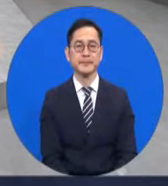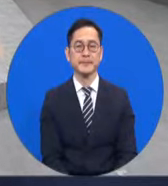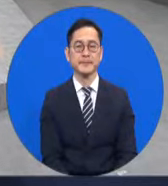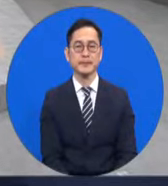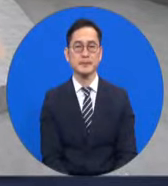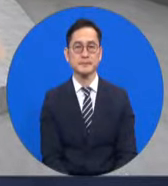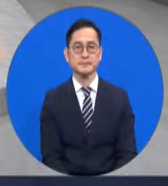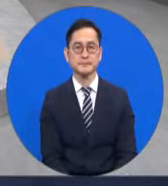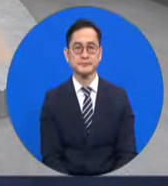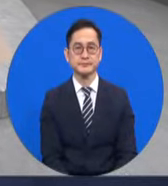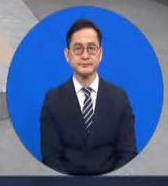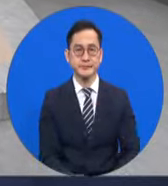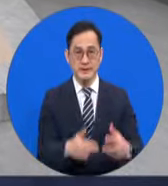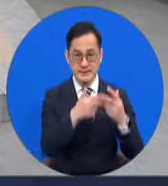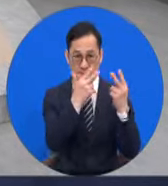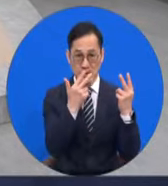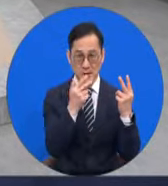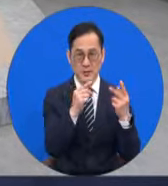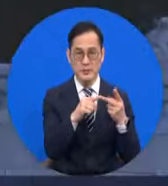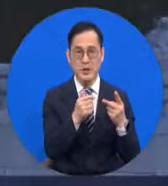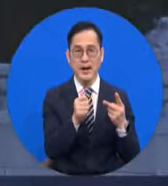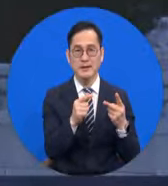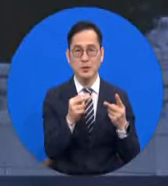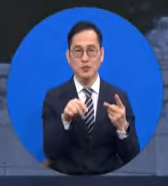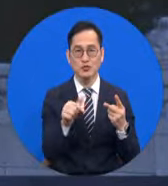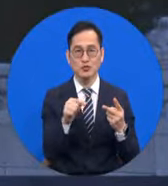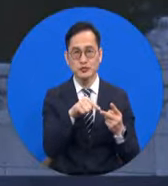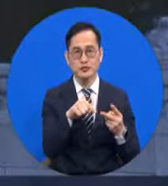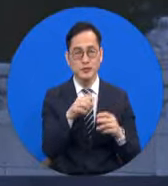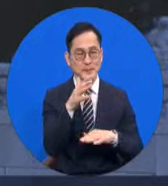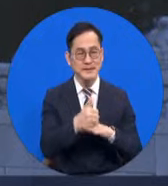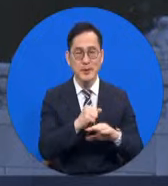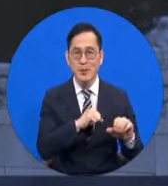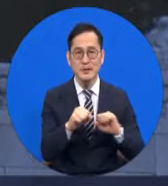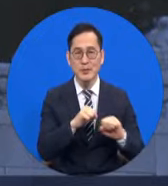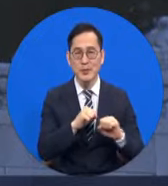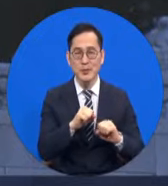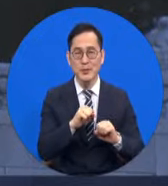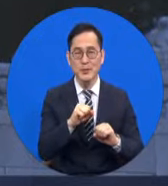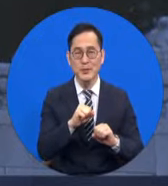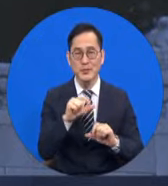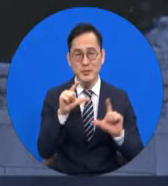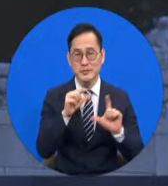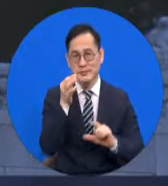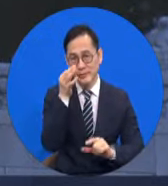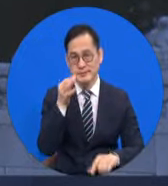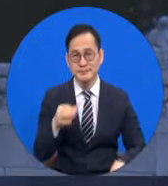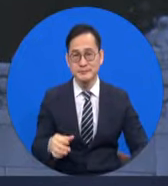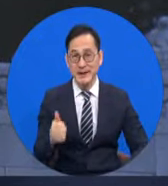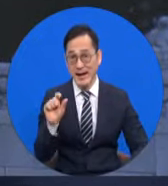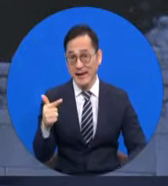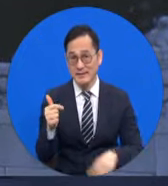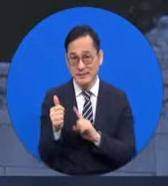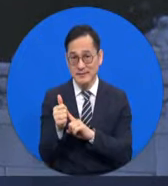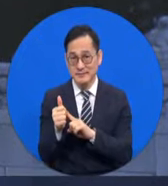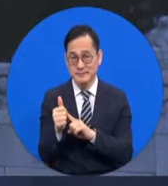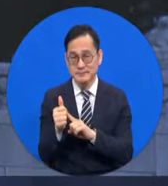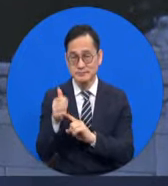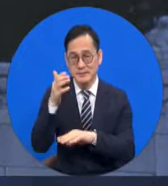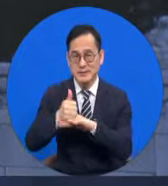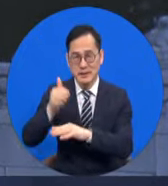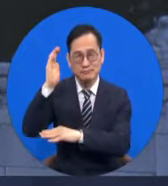이재명 대표, 한동훈 비대위원장 마지막 일정 좀 살펴볼 텐데 특히 한동훈 비대위원장이 어제 피날레 유세 이후에